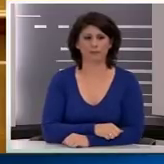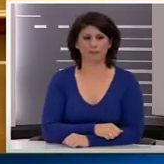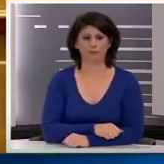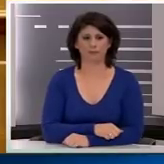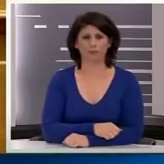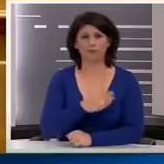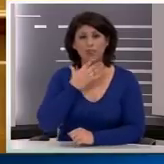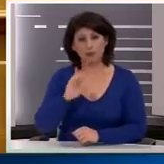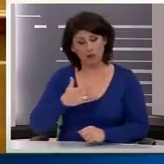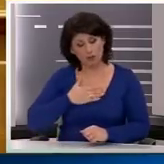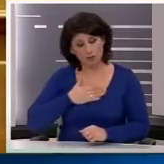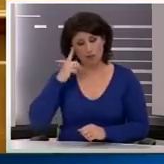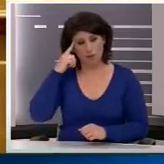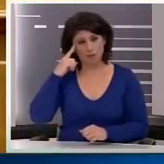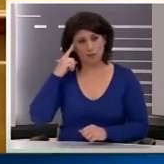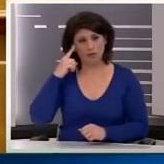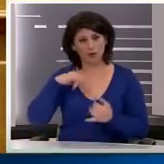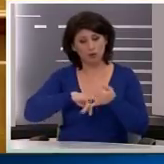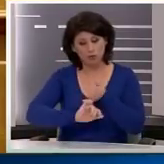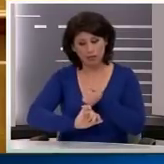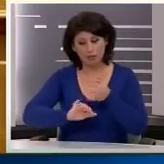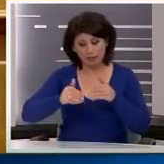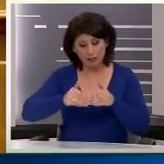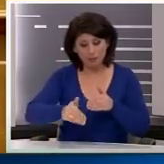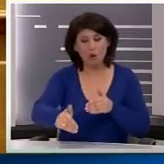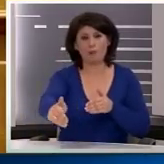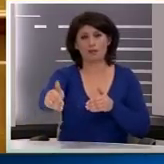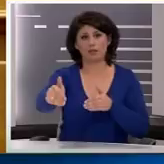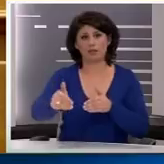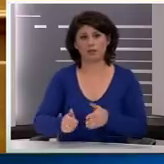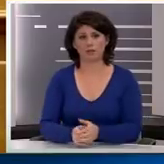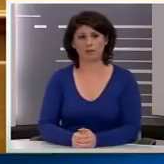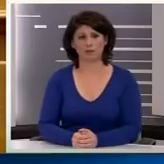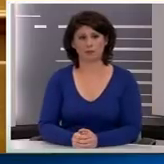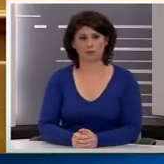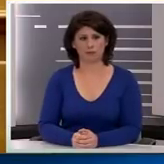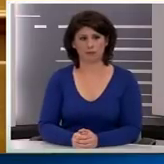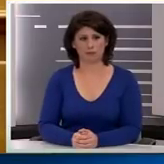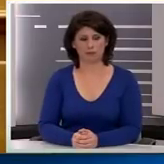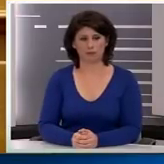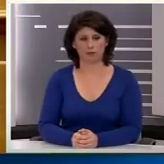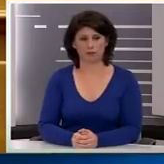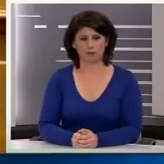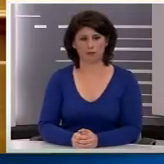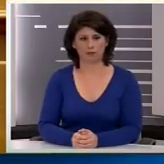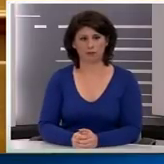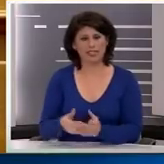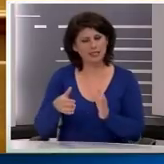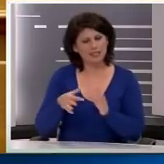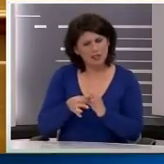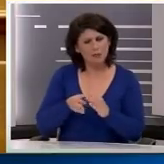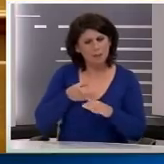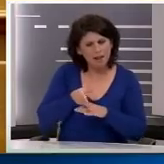Γι' αυτό και κατά την άποψή μας το στίχημα της επόμενης περίοδου είναι με ένα συνδυασμό